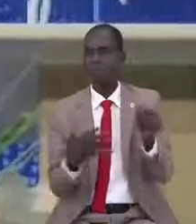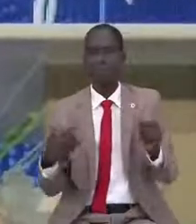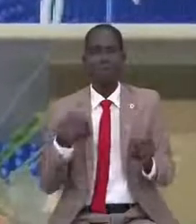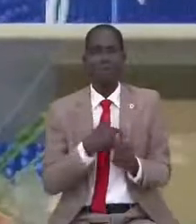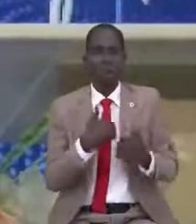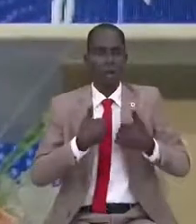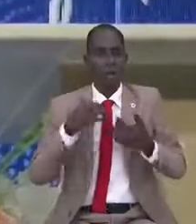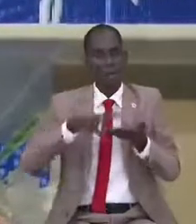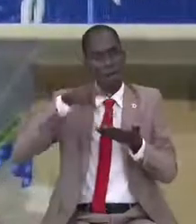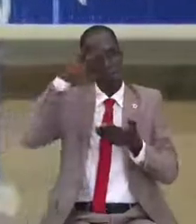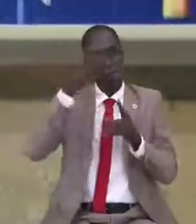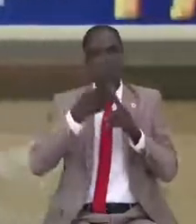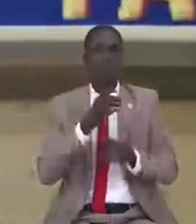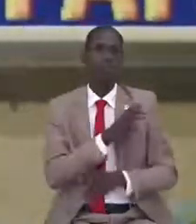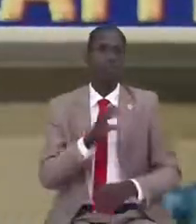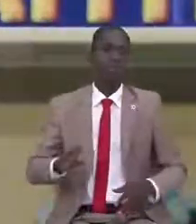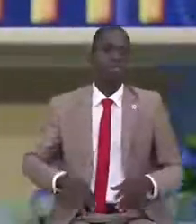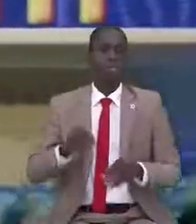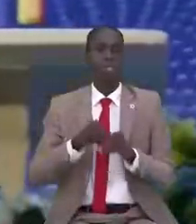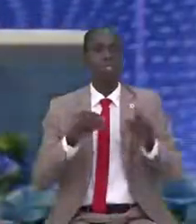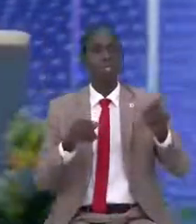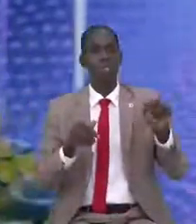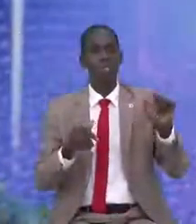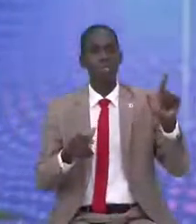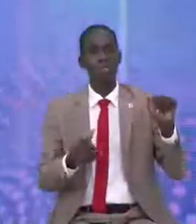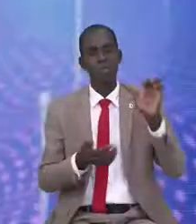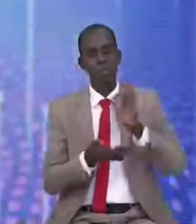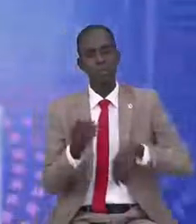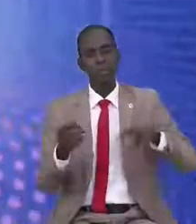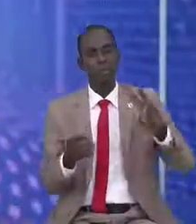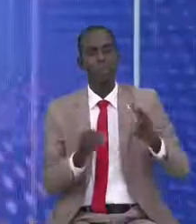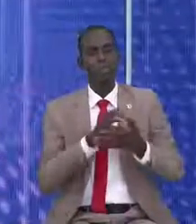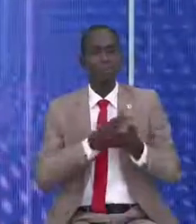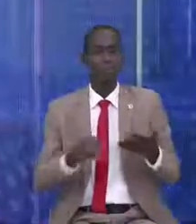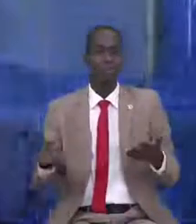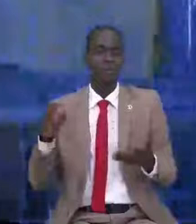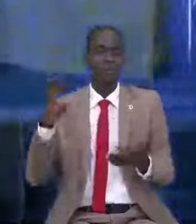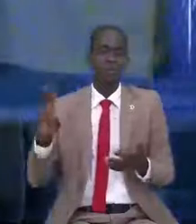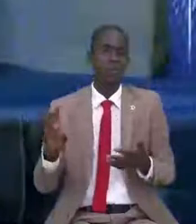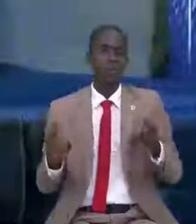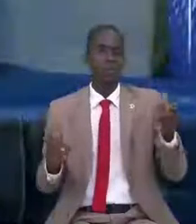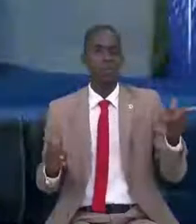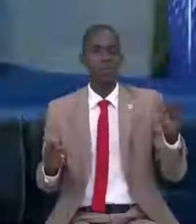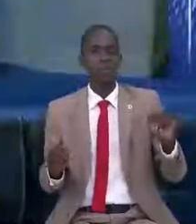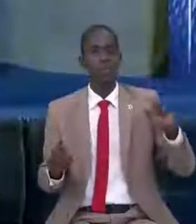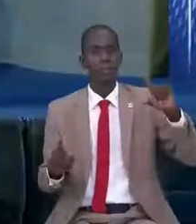appris de Christ. Galates chapitre 6, verset 6.